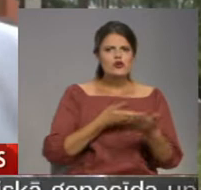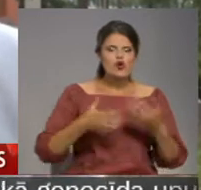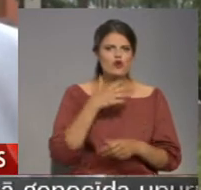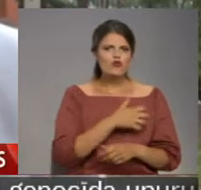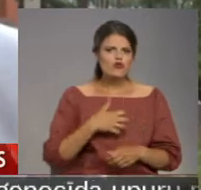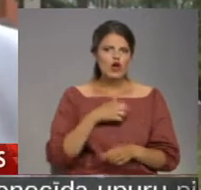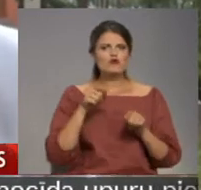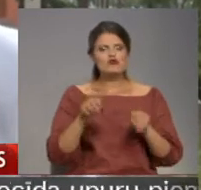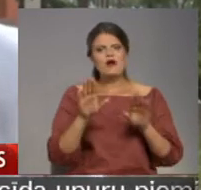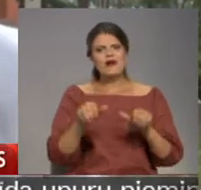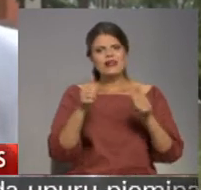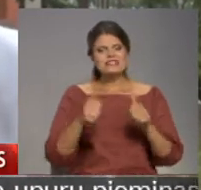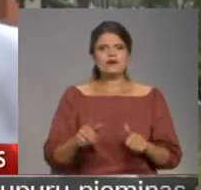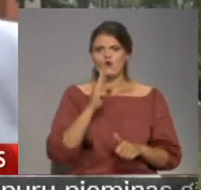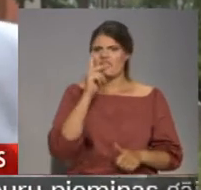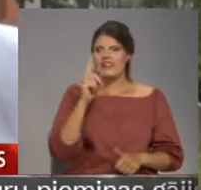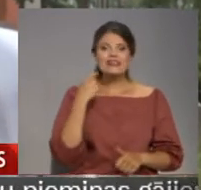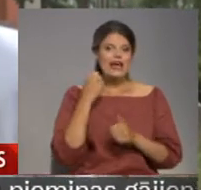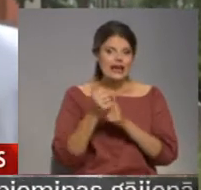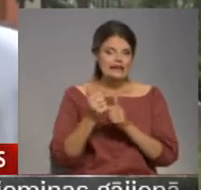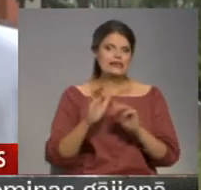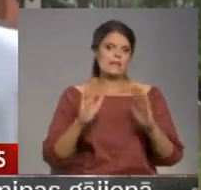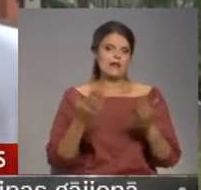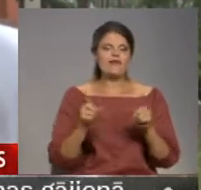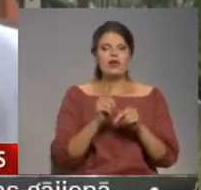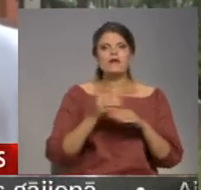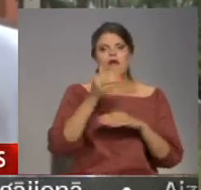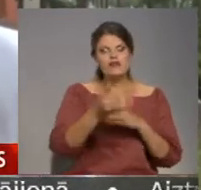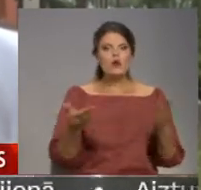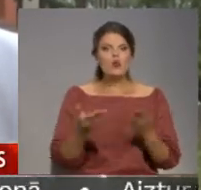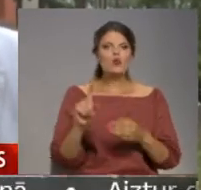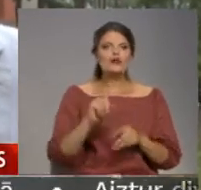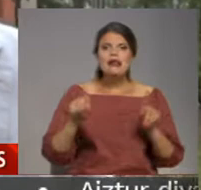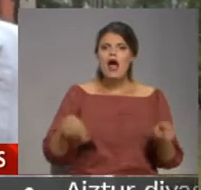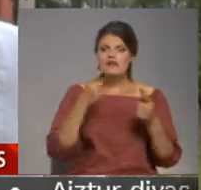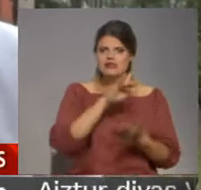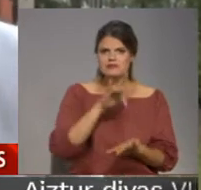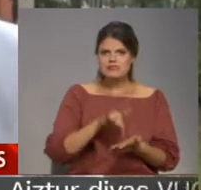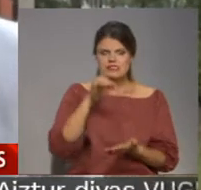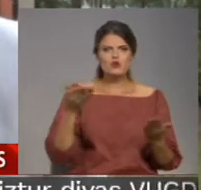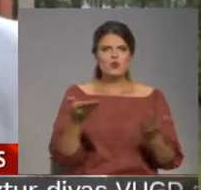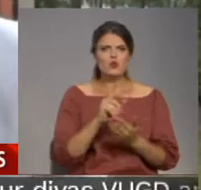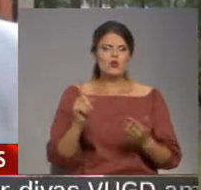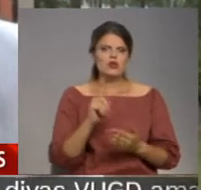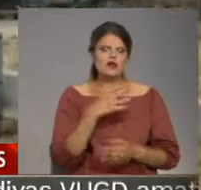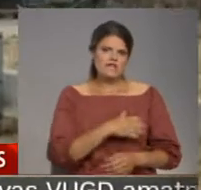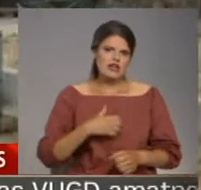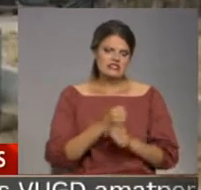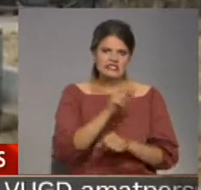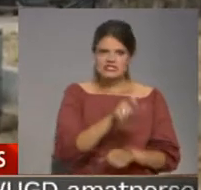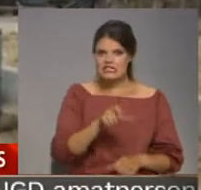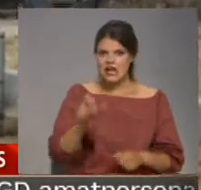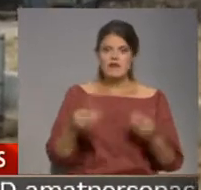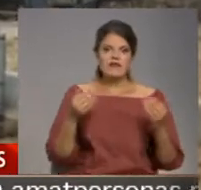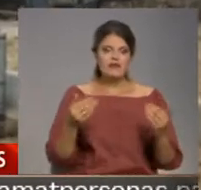var darbināt ne tikai pie Rīgā, bet arī tālāk, tur, kur ir attīstības centri, kur ir pieprasījums pēc darba spēka.